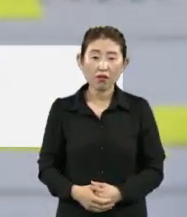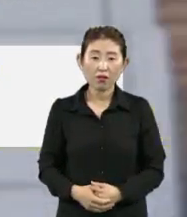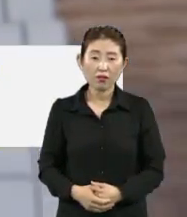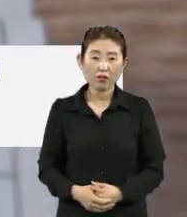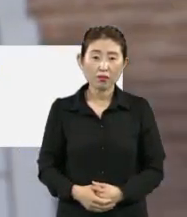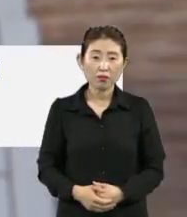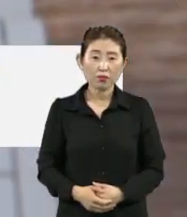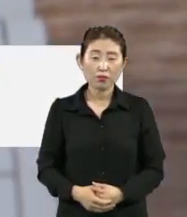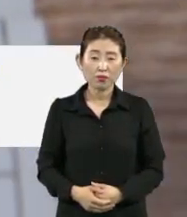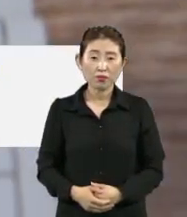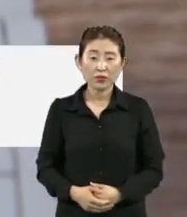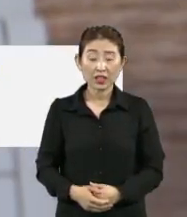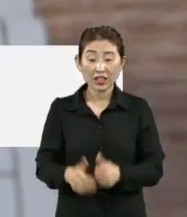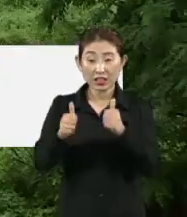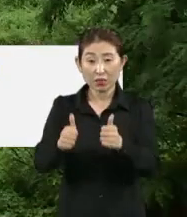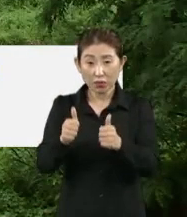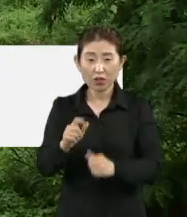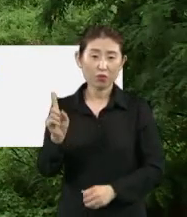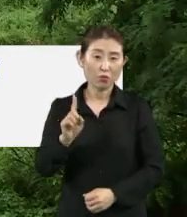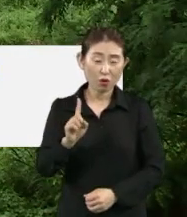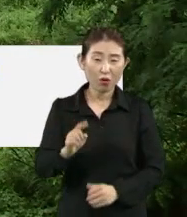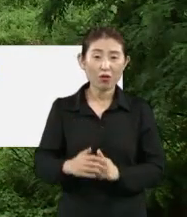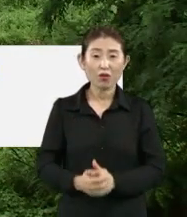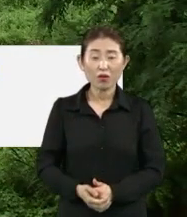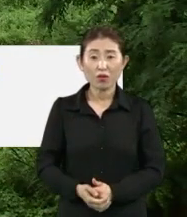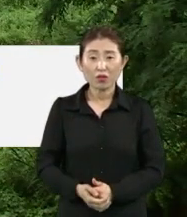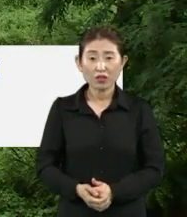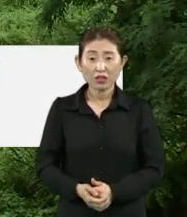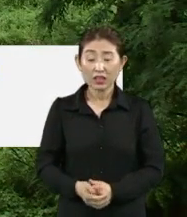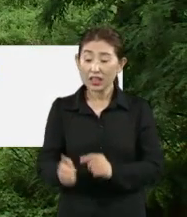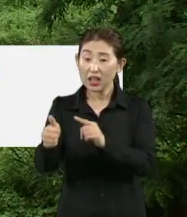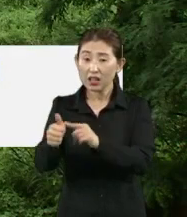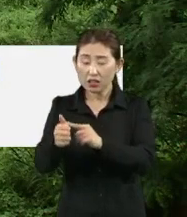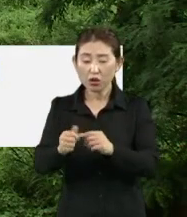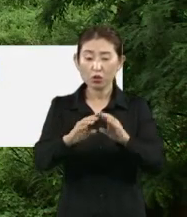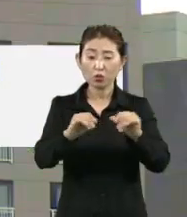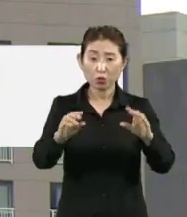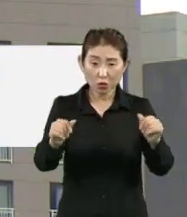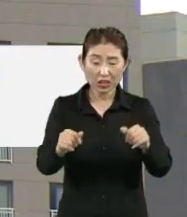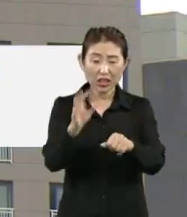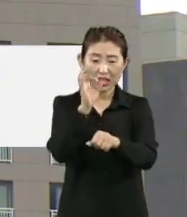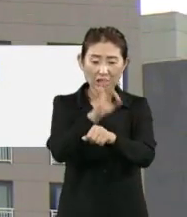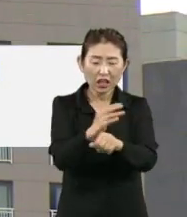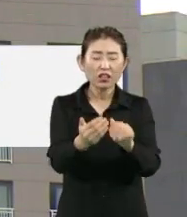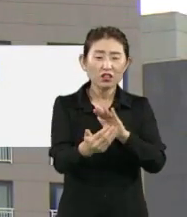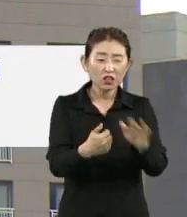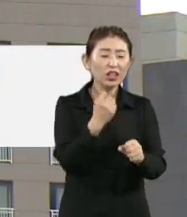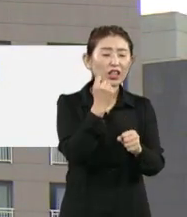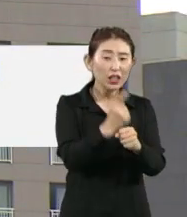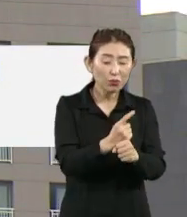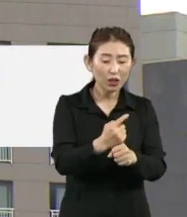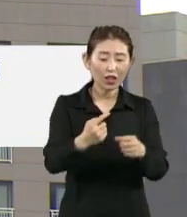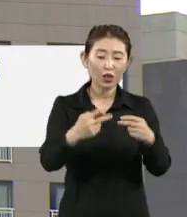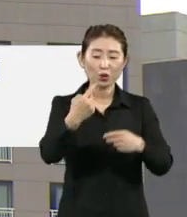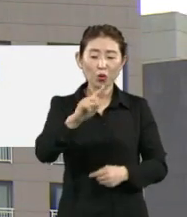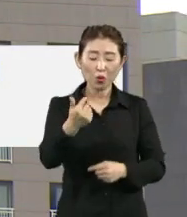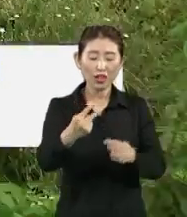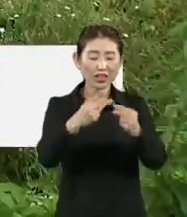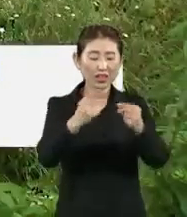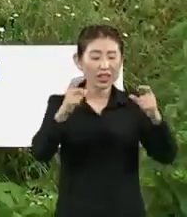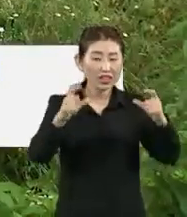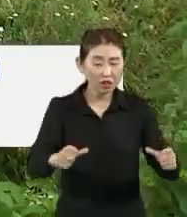재판에 넘겨졌습니다. 대전지법 김태구 판사는 A씨가 토지를 매수하기 전에 이미 도안